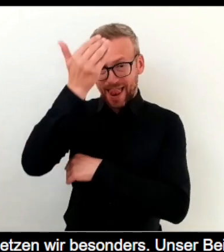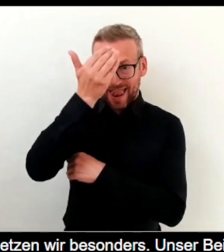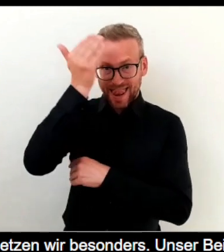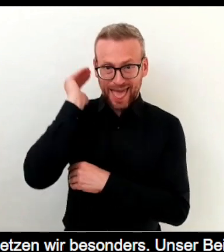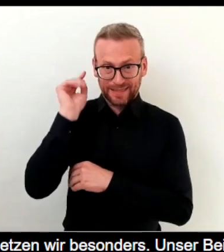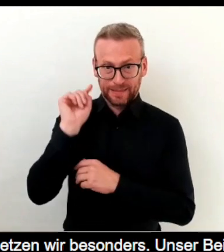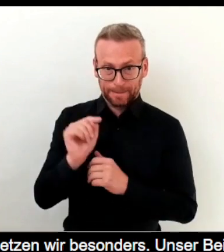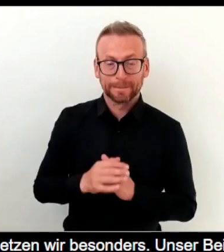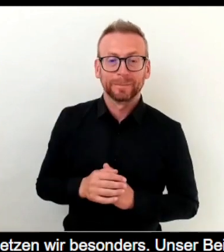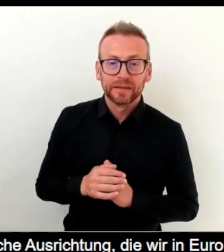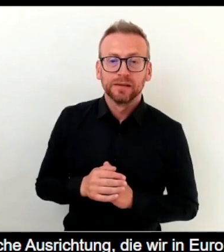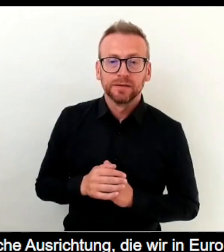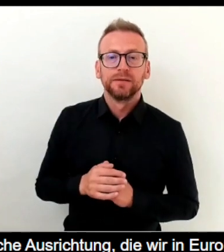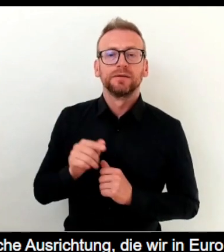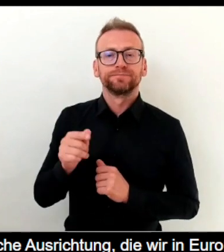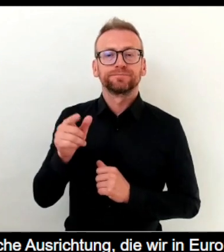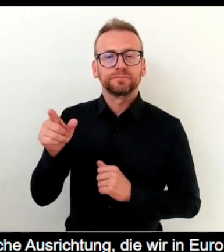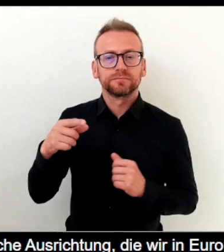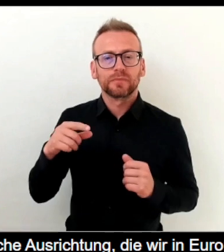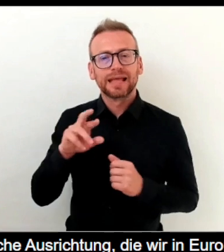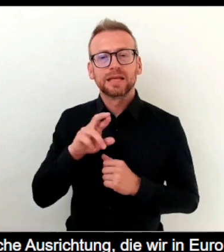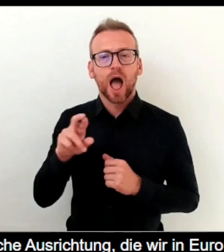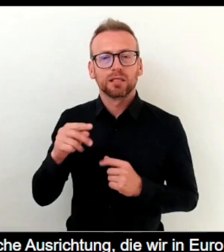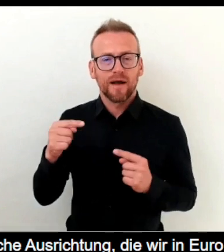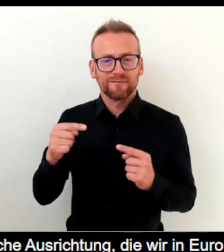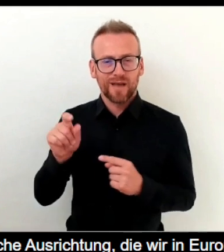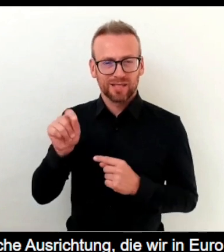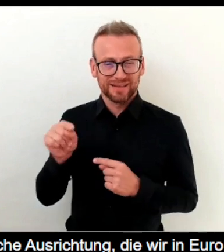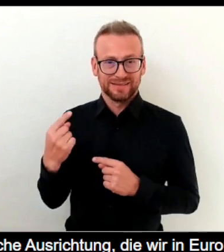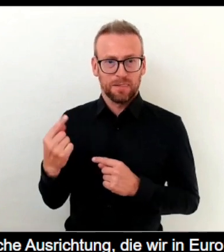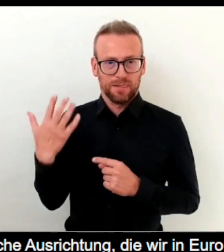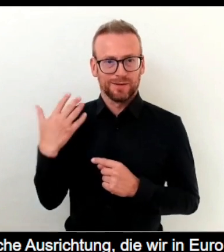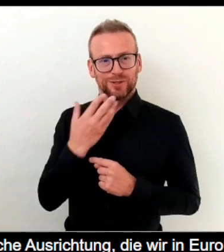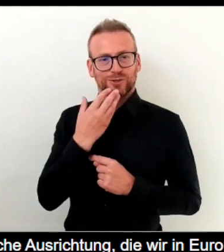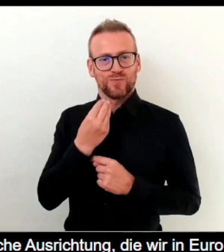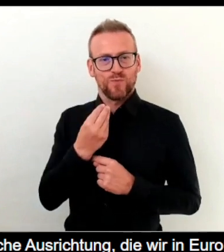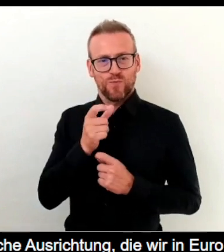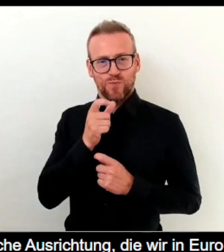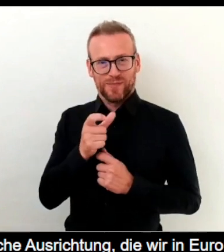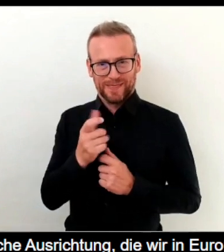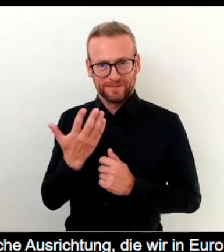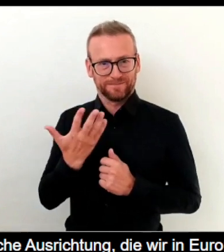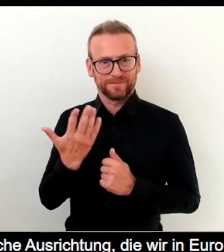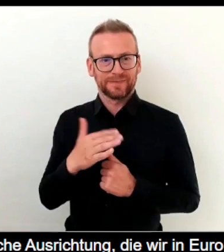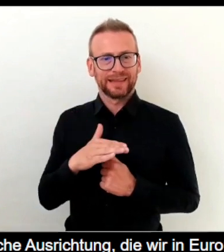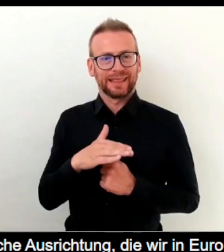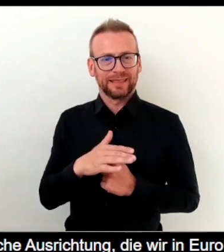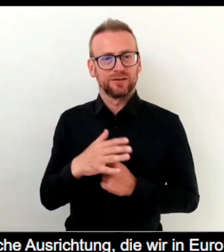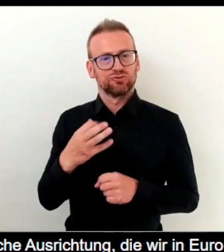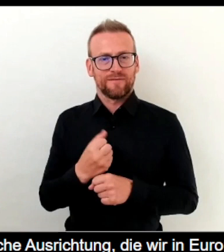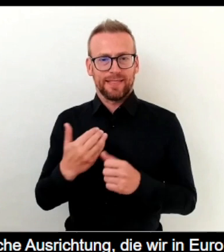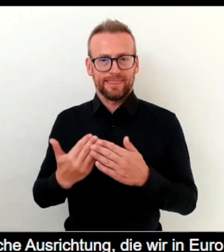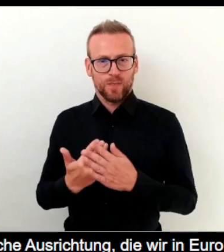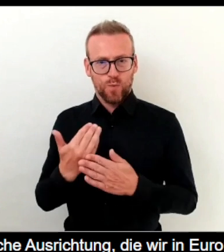schlägt da Ihr Herz höher? Und zweite Frage vielleicht noch kurz zum Image von Bayern in Europa.